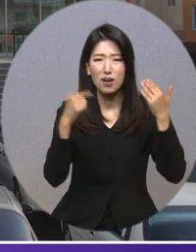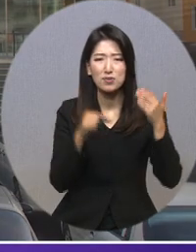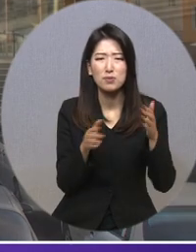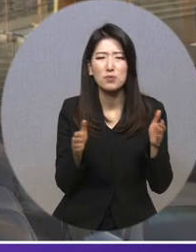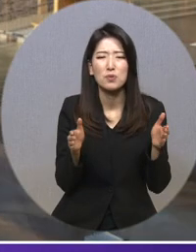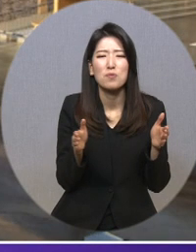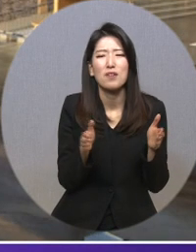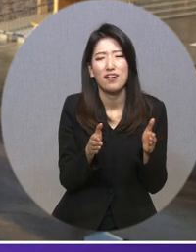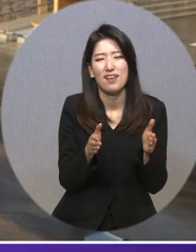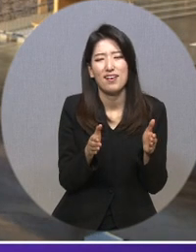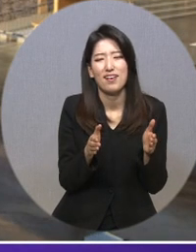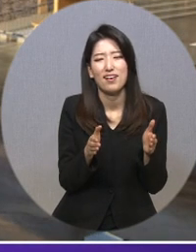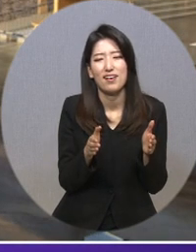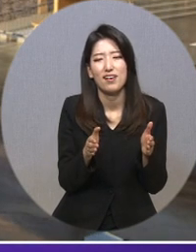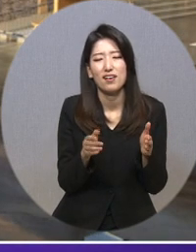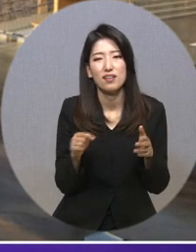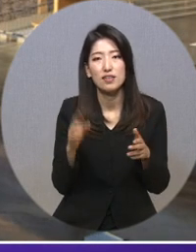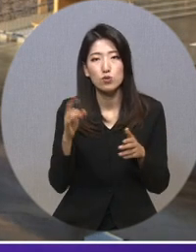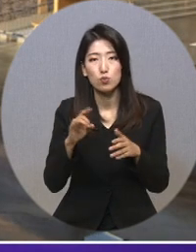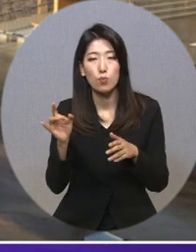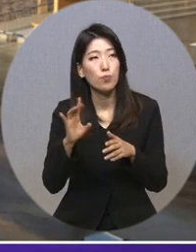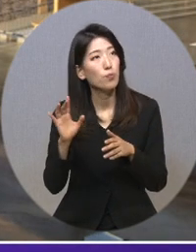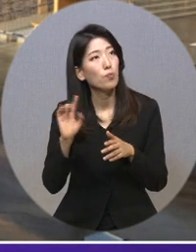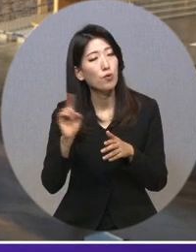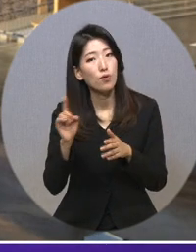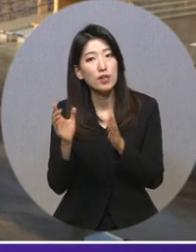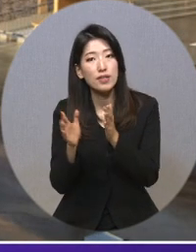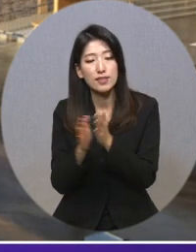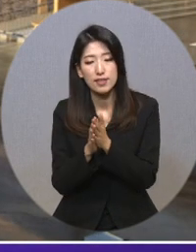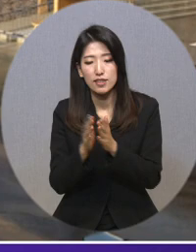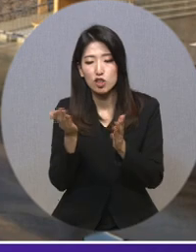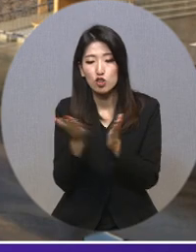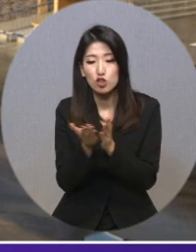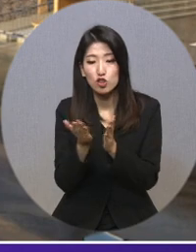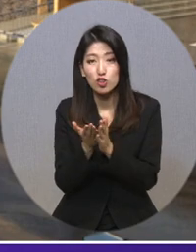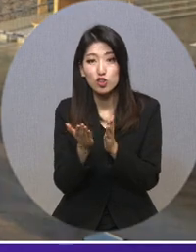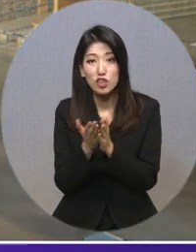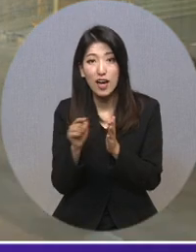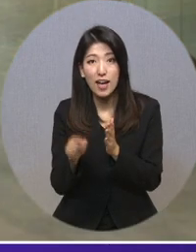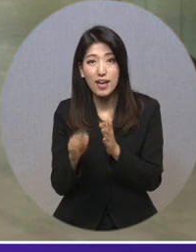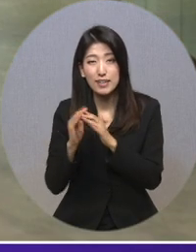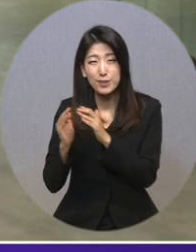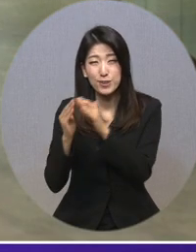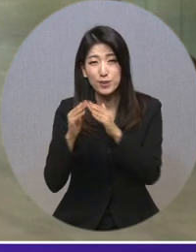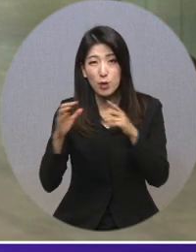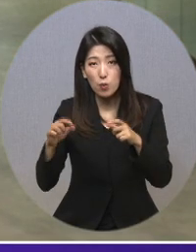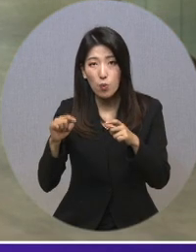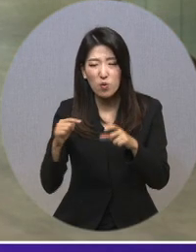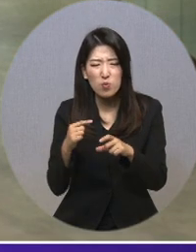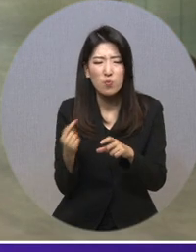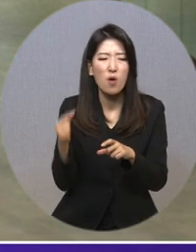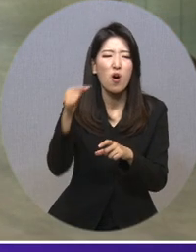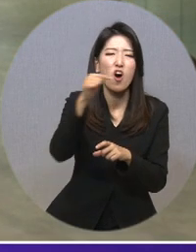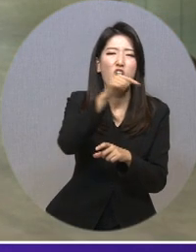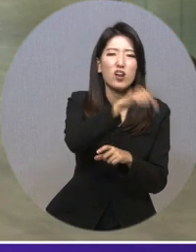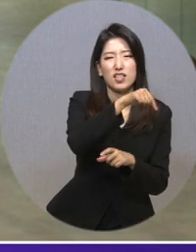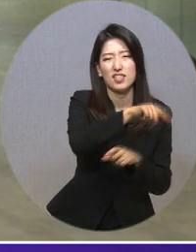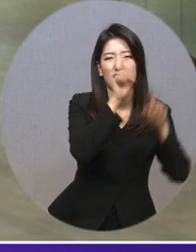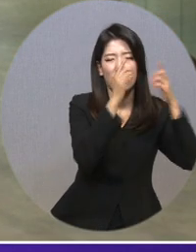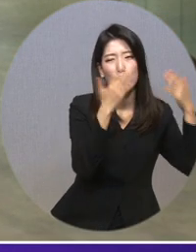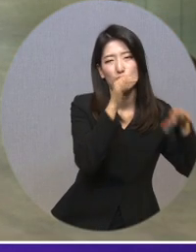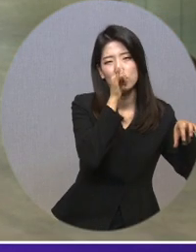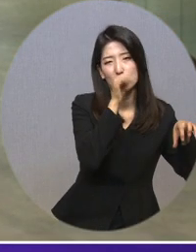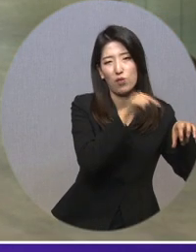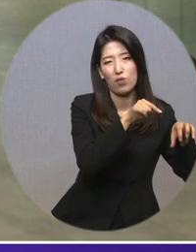조금 시 외곽에 있거든요. 네네네네. 예, 외곽에 있는 네네. 원인도 있고요. 요즘 학생들은 네. 기숙사에서 단지